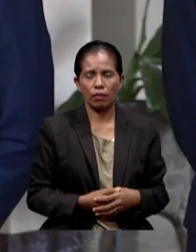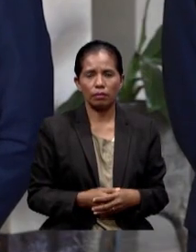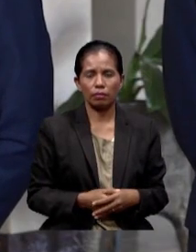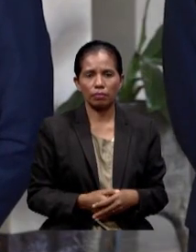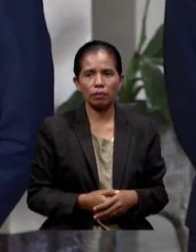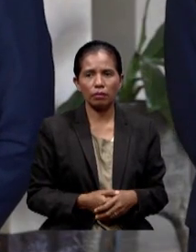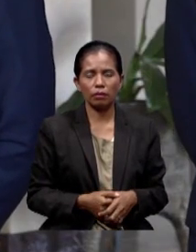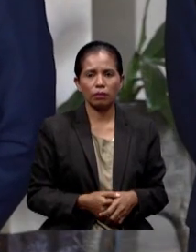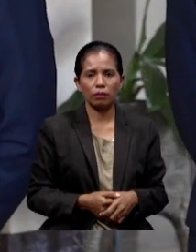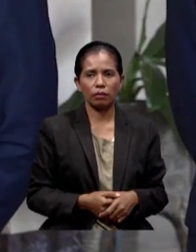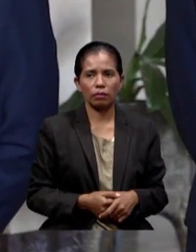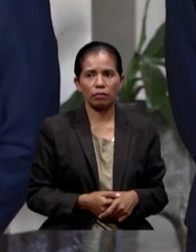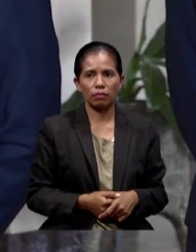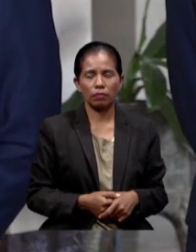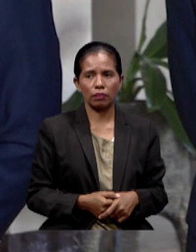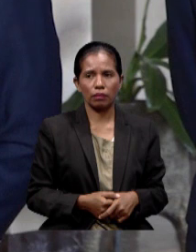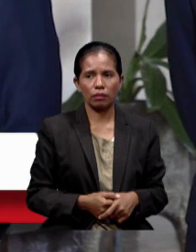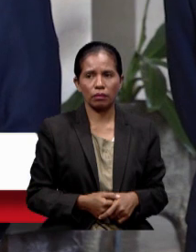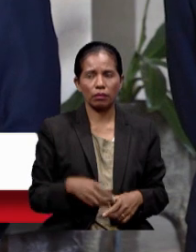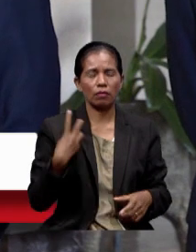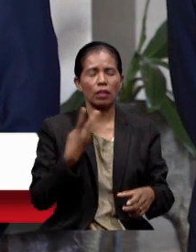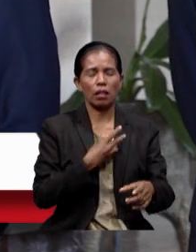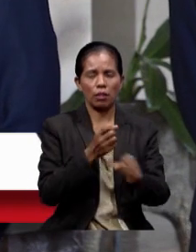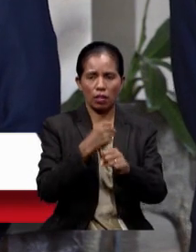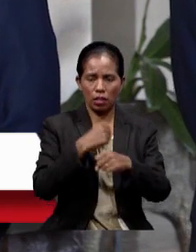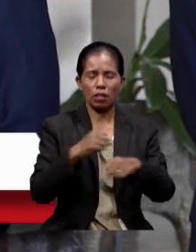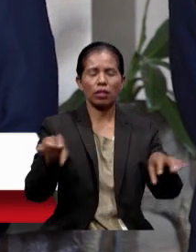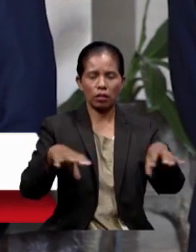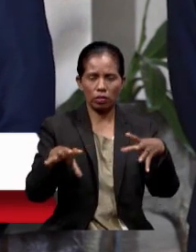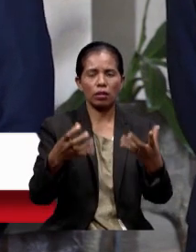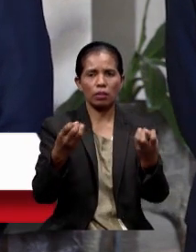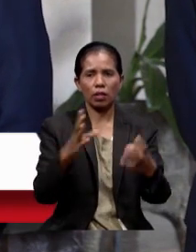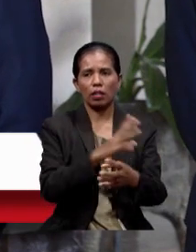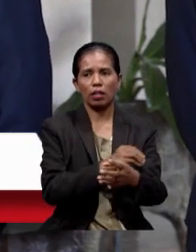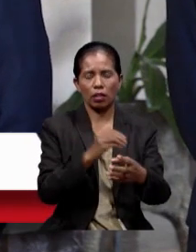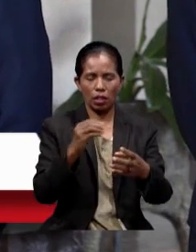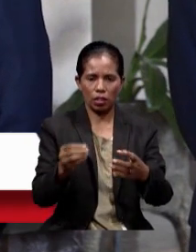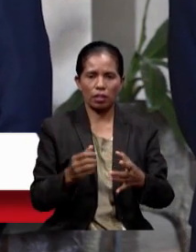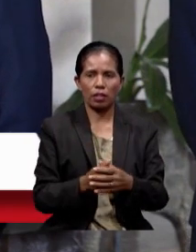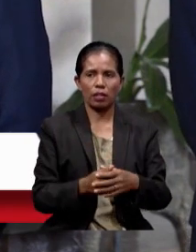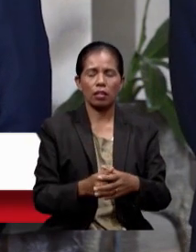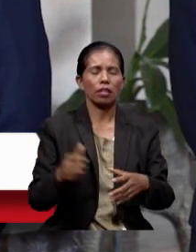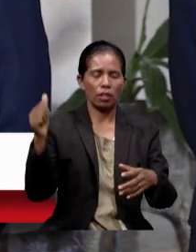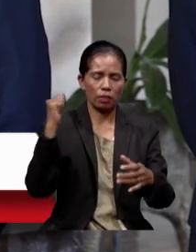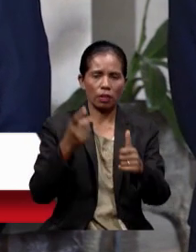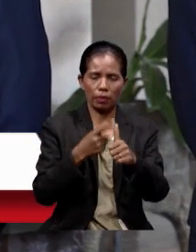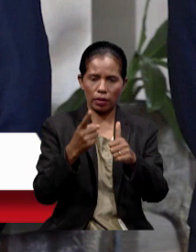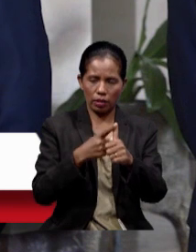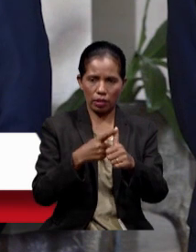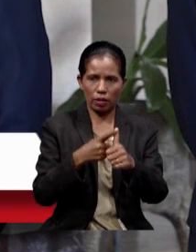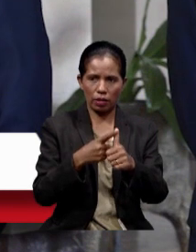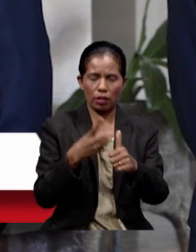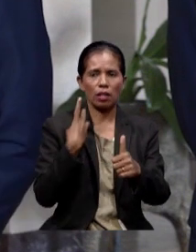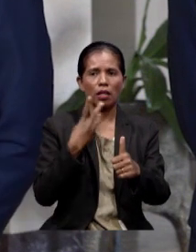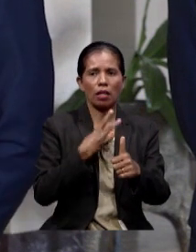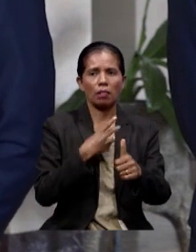bedroom work. Ami halo servisu barak mai bi ihalata belakang. Primero ami